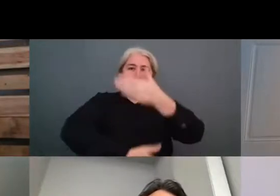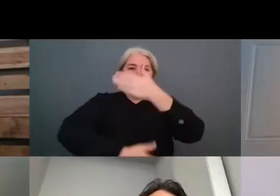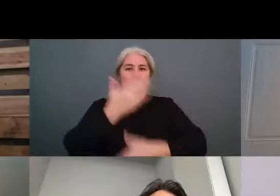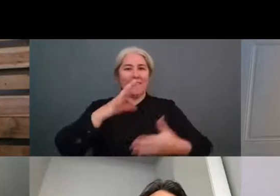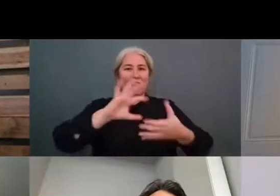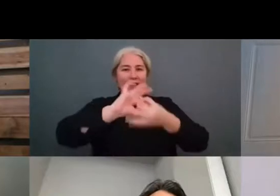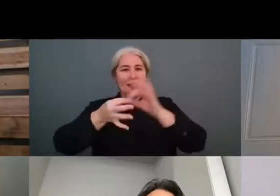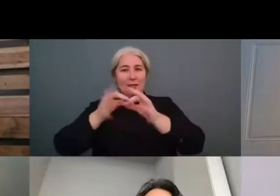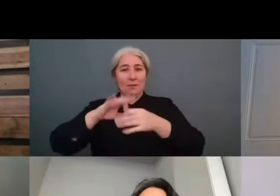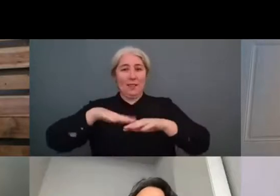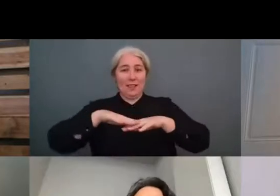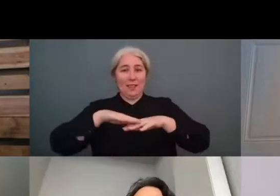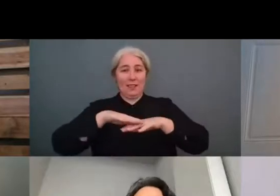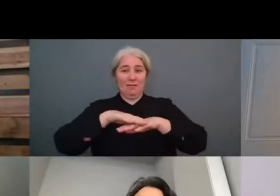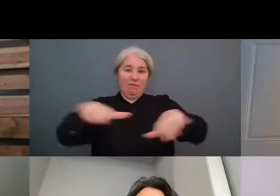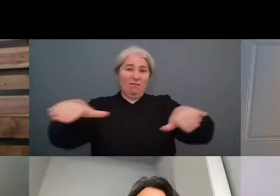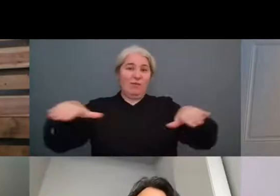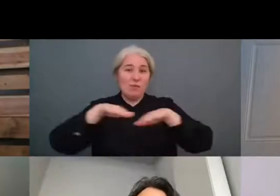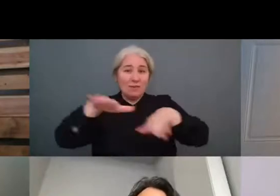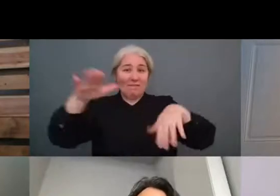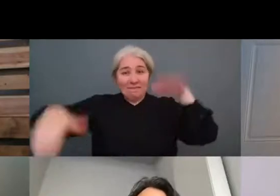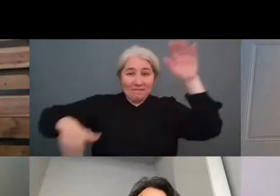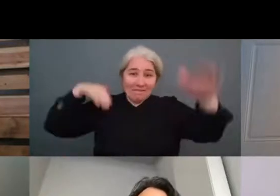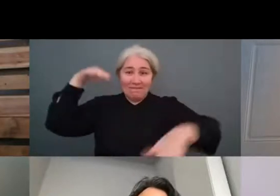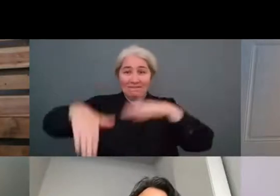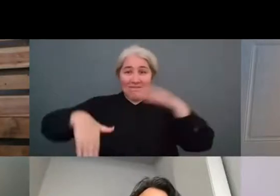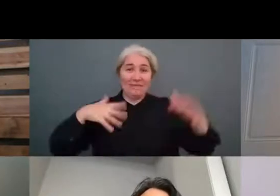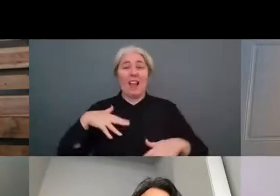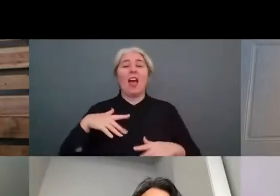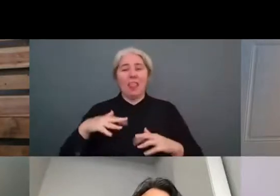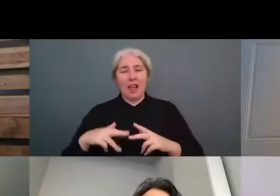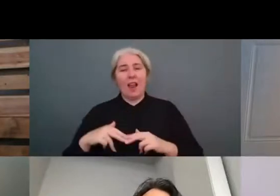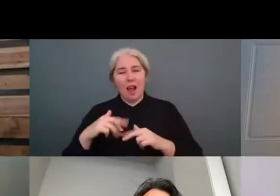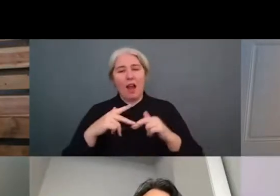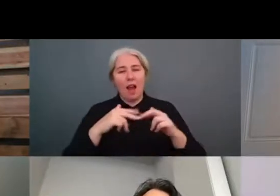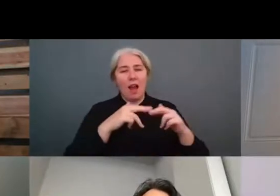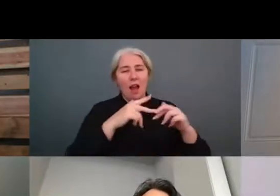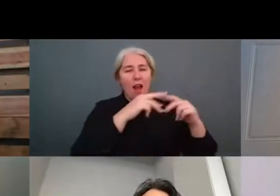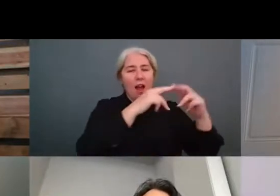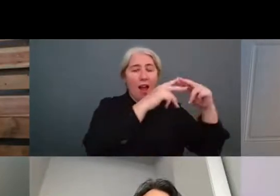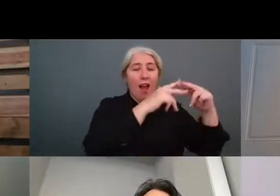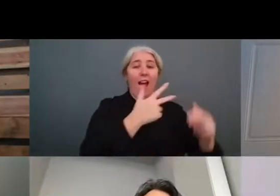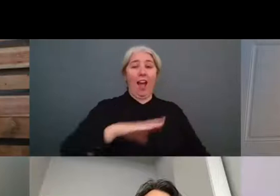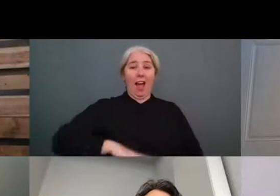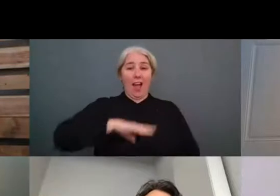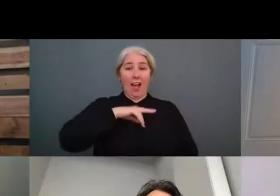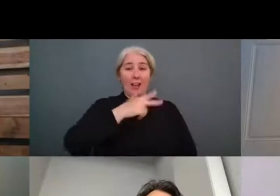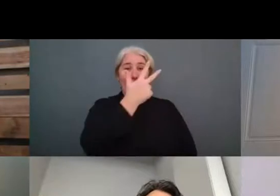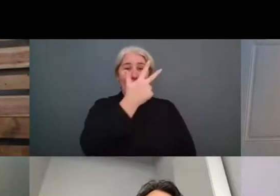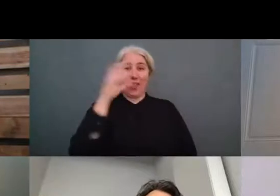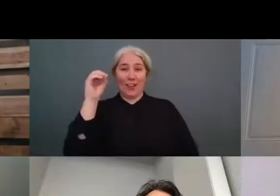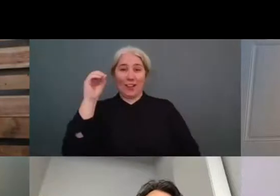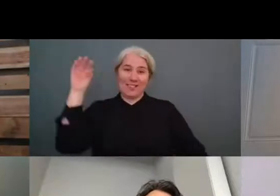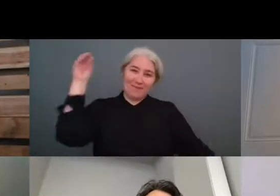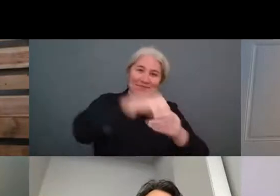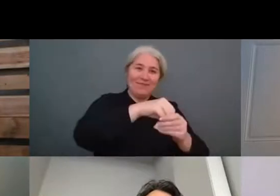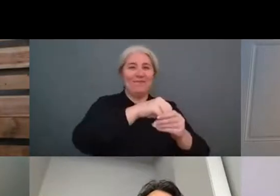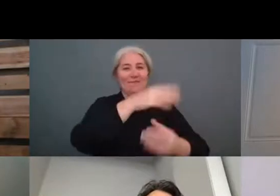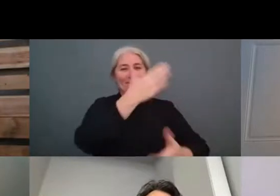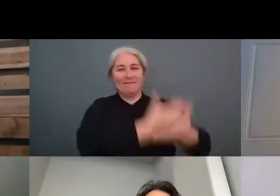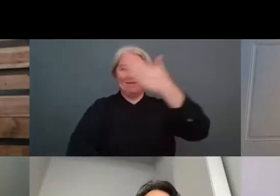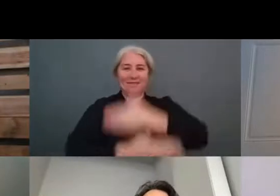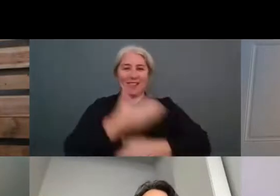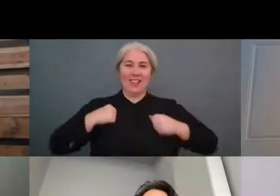le haut niveau parce que je m'entraînais deux fois par jour et j'ai eu la chance de faire des compétitions internationales comme les jeux paralympiques de rio